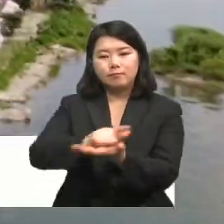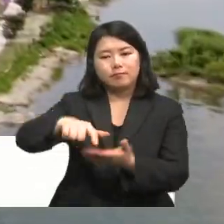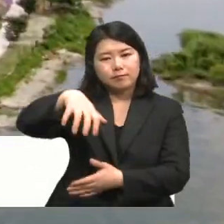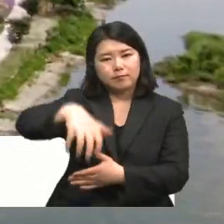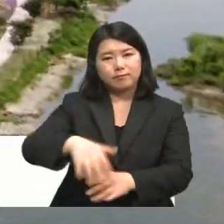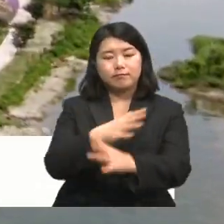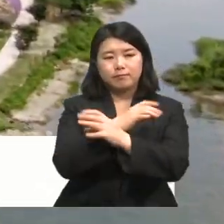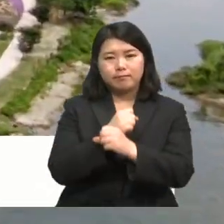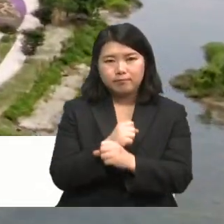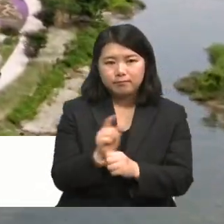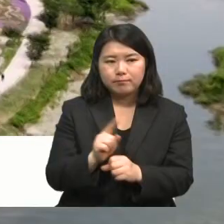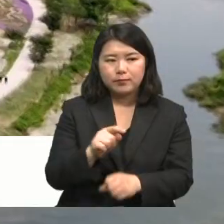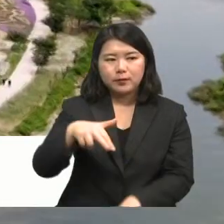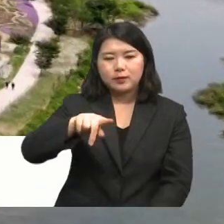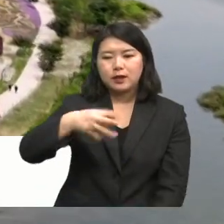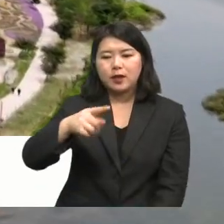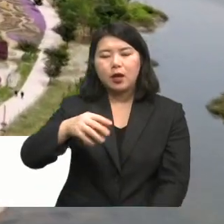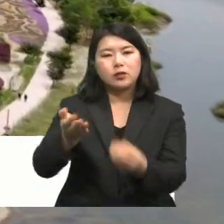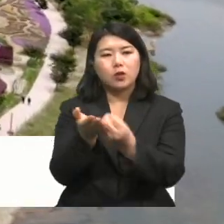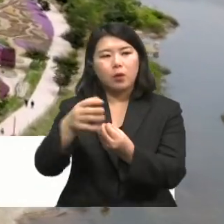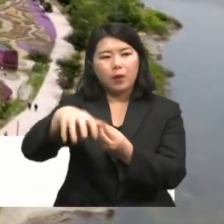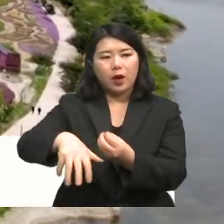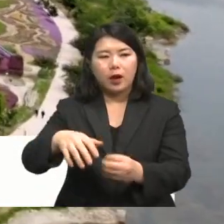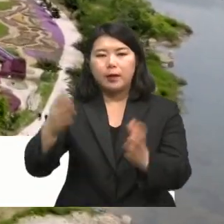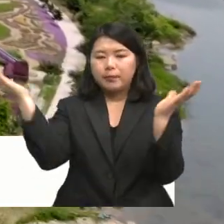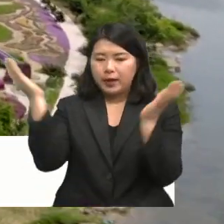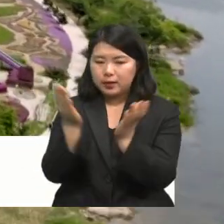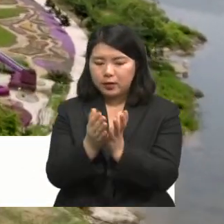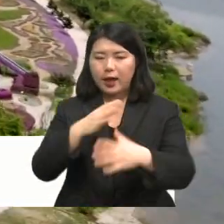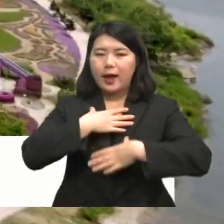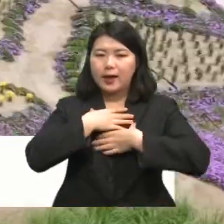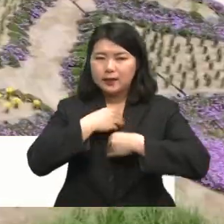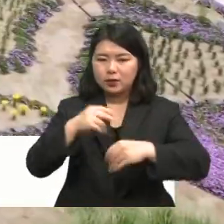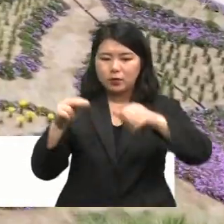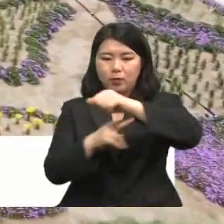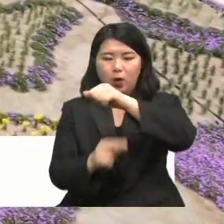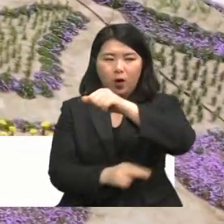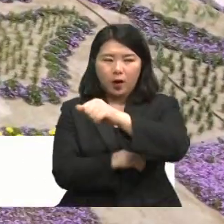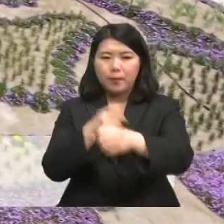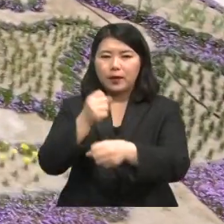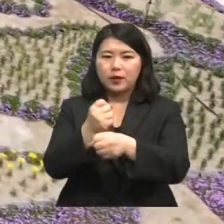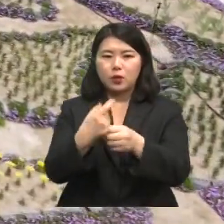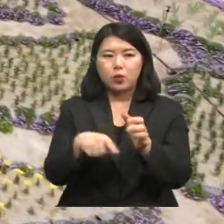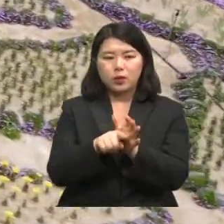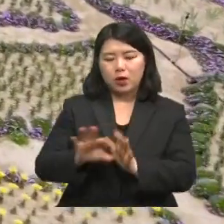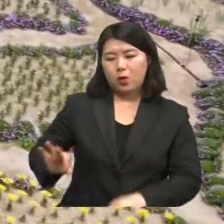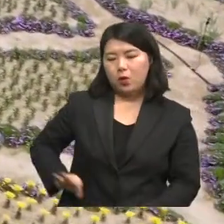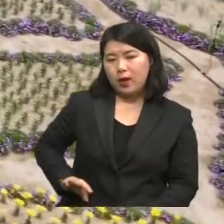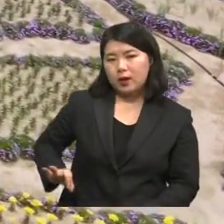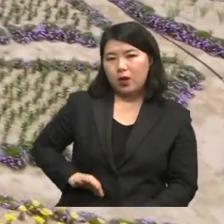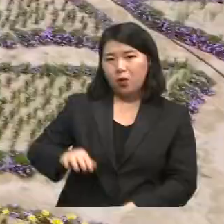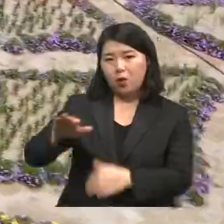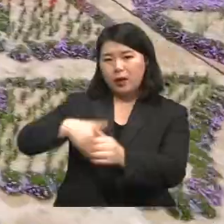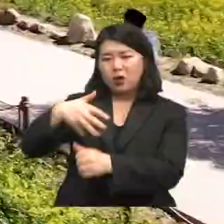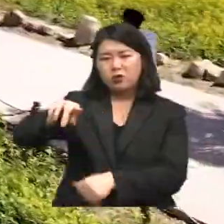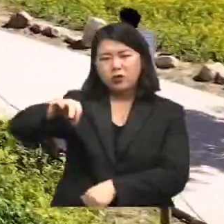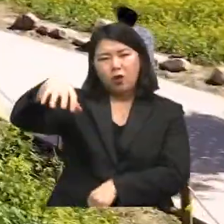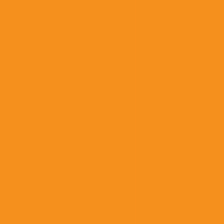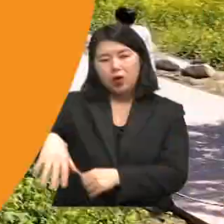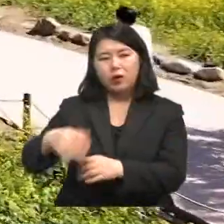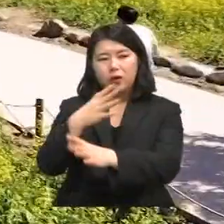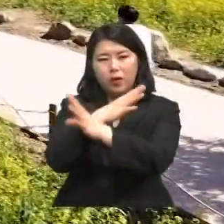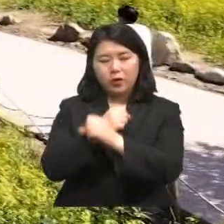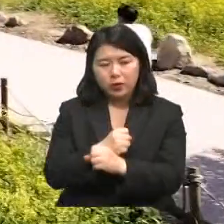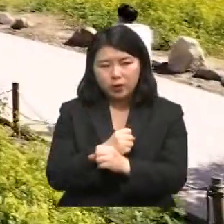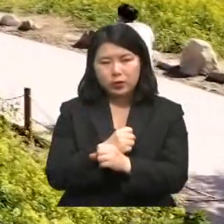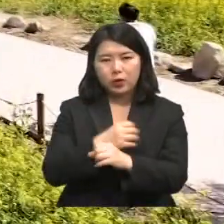협력해 자라섬에 적합하고 안전한 구조물을 설치하기 위해 수차례 원주 지방 환경청과 협의한 결과 하천 점용